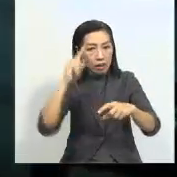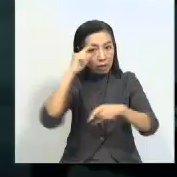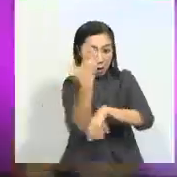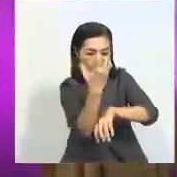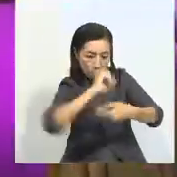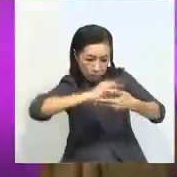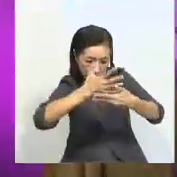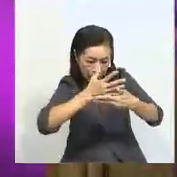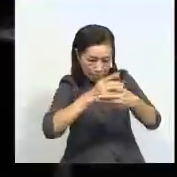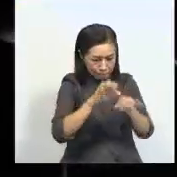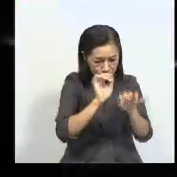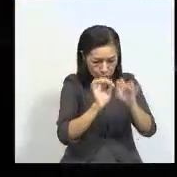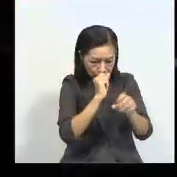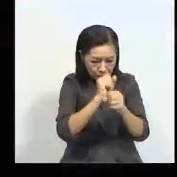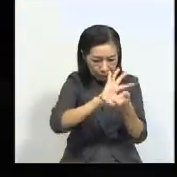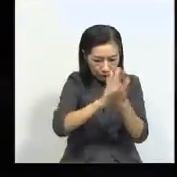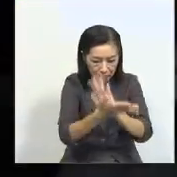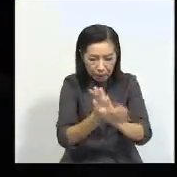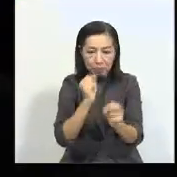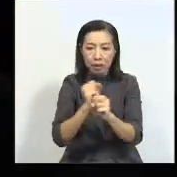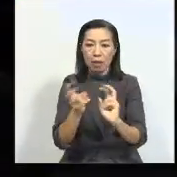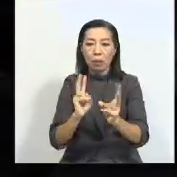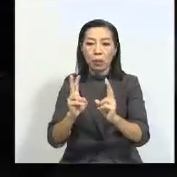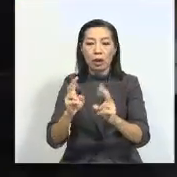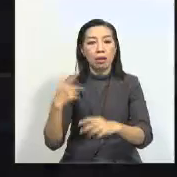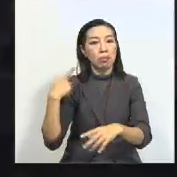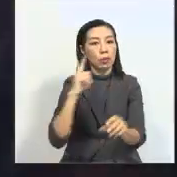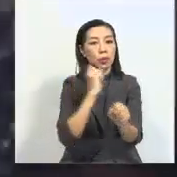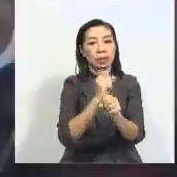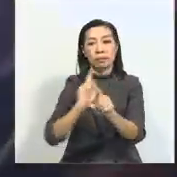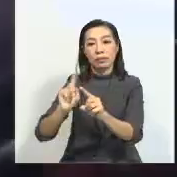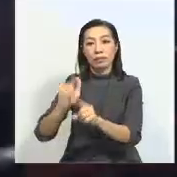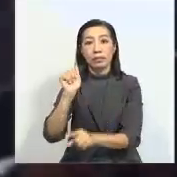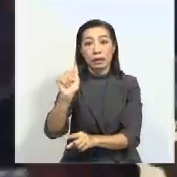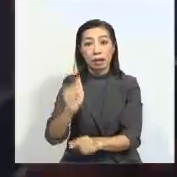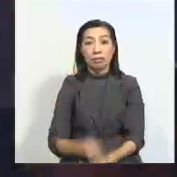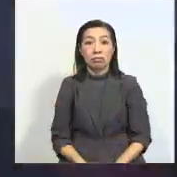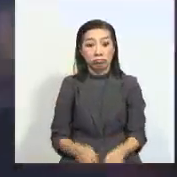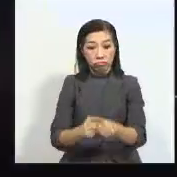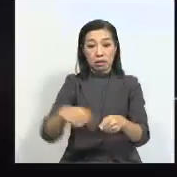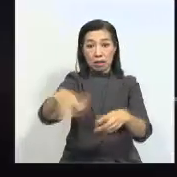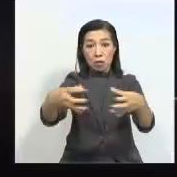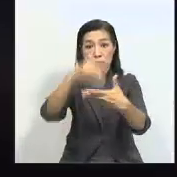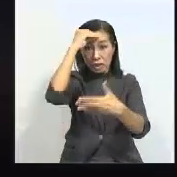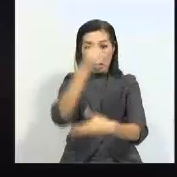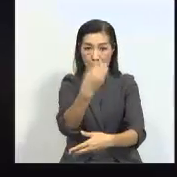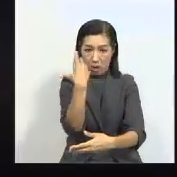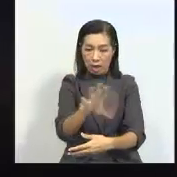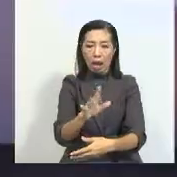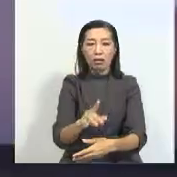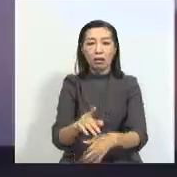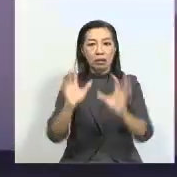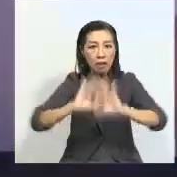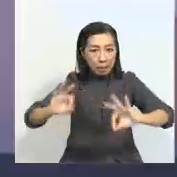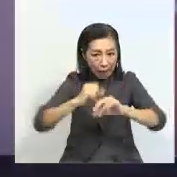มพิวเตอร์แล้วก็นำมาประยุกต์ใช้ในงานต่างๆด้วยตนเองและที่สำคัญอย่างที่น้องๆบอกเลยค่ะรู้จักการทำงานร่ว